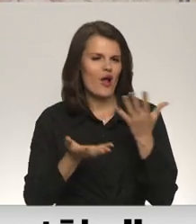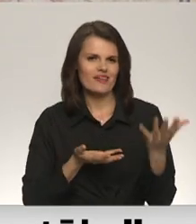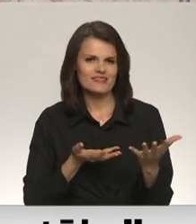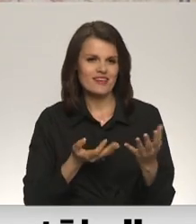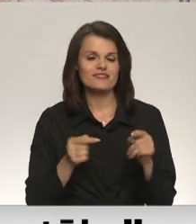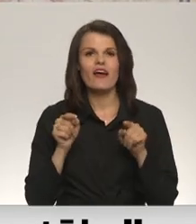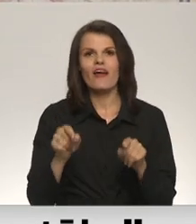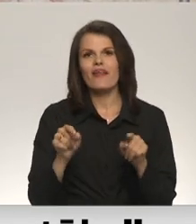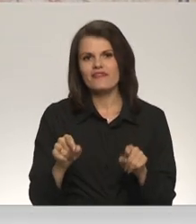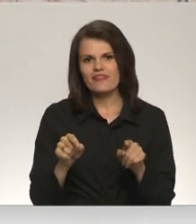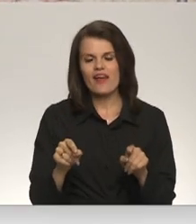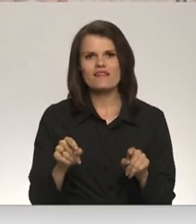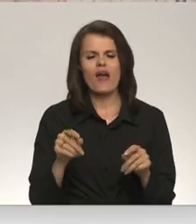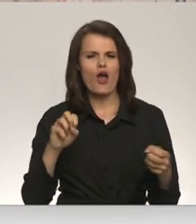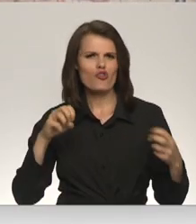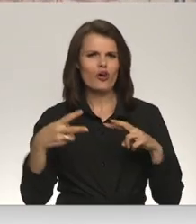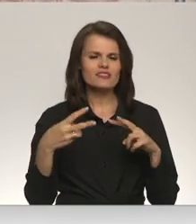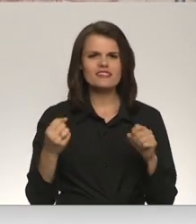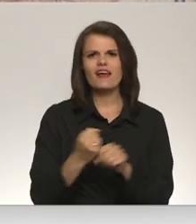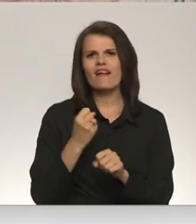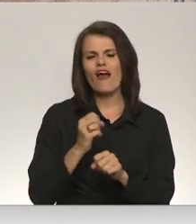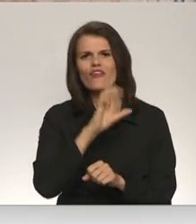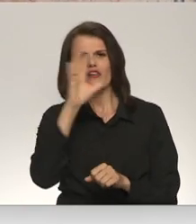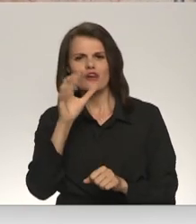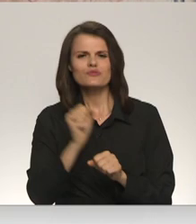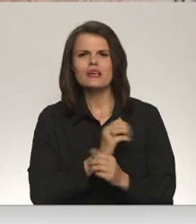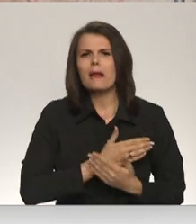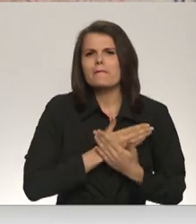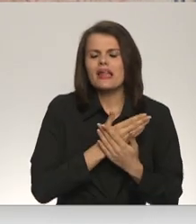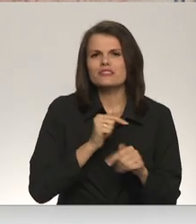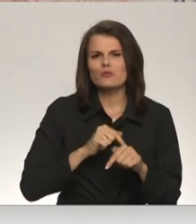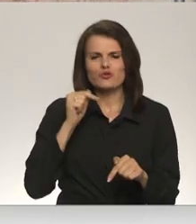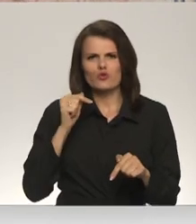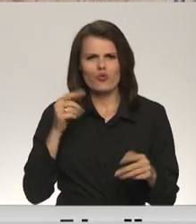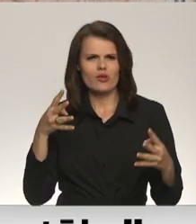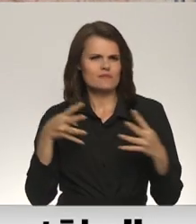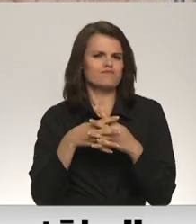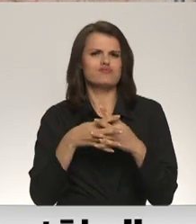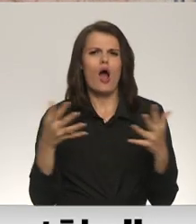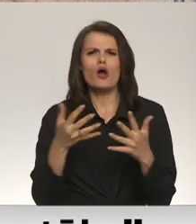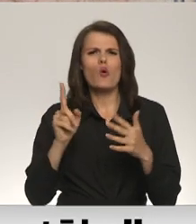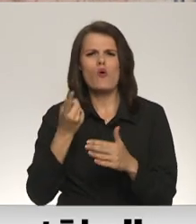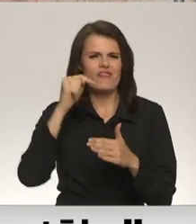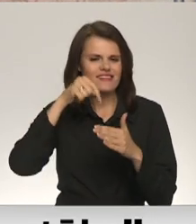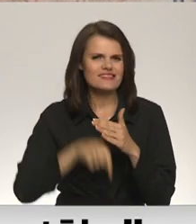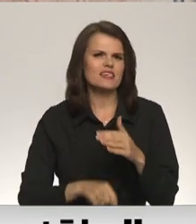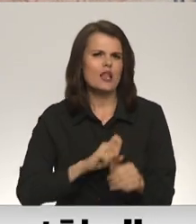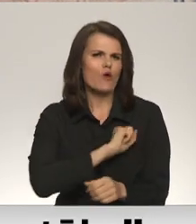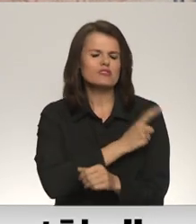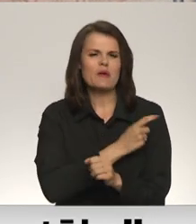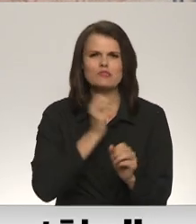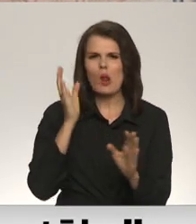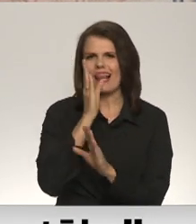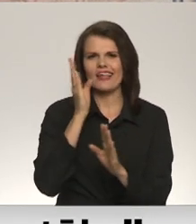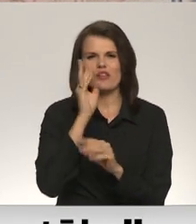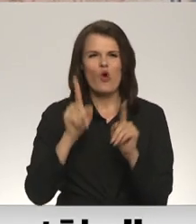Tajā kontrastē gan šis gaišums un šīs te mīlestības jūtas ar kaut ko daudz dziļāku un īstenībā kaut ko daudz spēcīgāku un liktenīgāku un